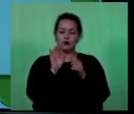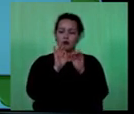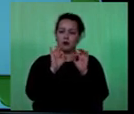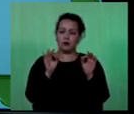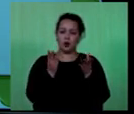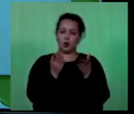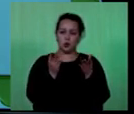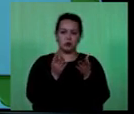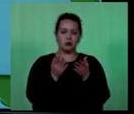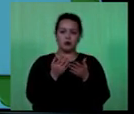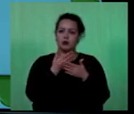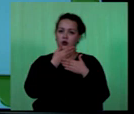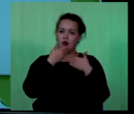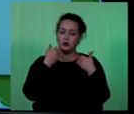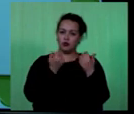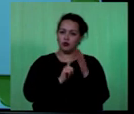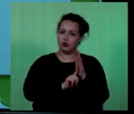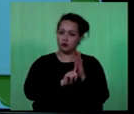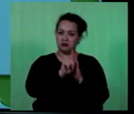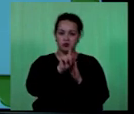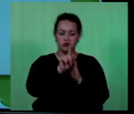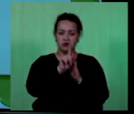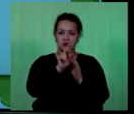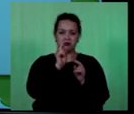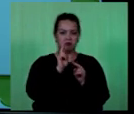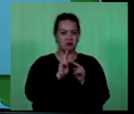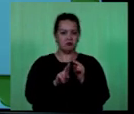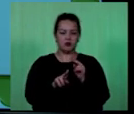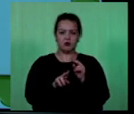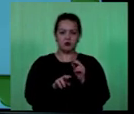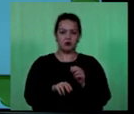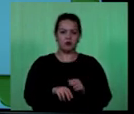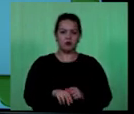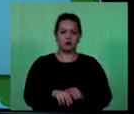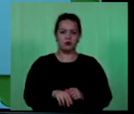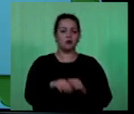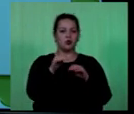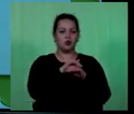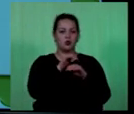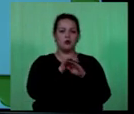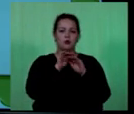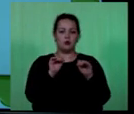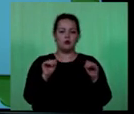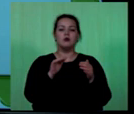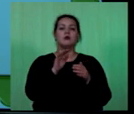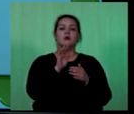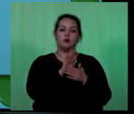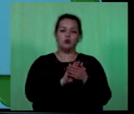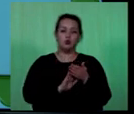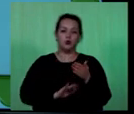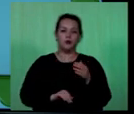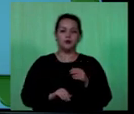которая не имеет ни начала ни конца молодцы ребята а мы продолжаем